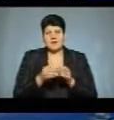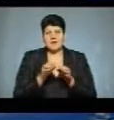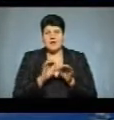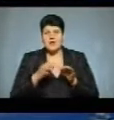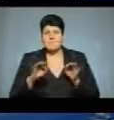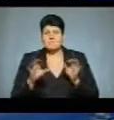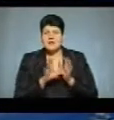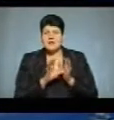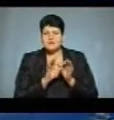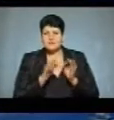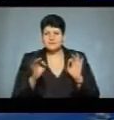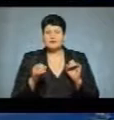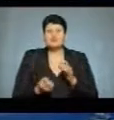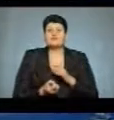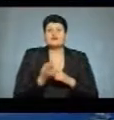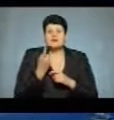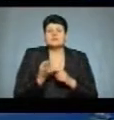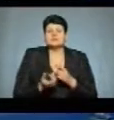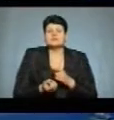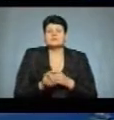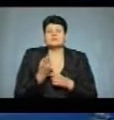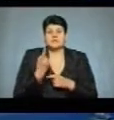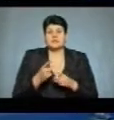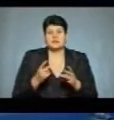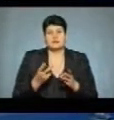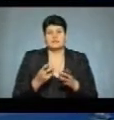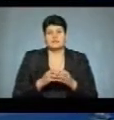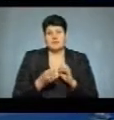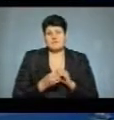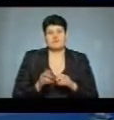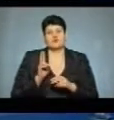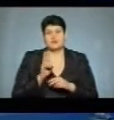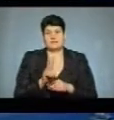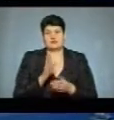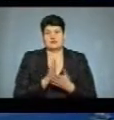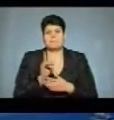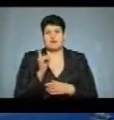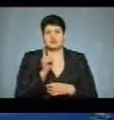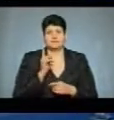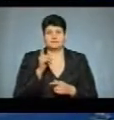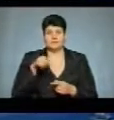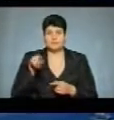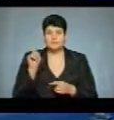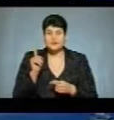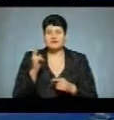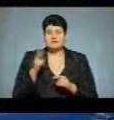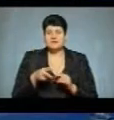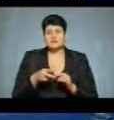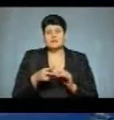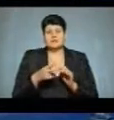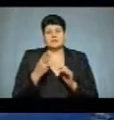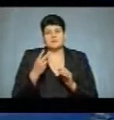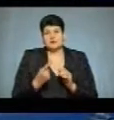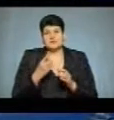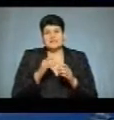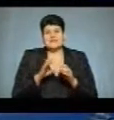результаті чого і виникла вчора пожежа у тролейбусі, що курсує першим маршрутом. 23 січня він проходив огляд. Зараз на підприємстві